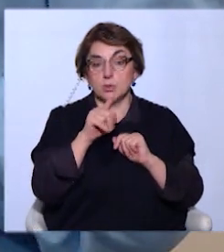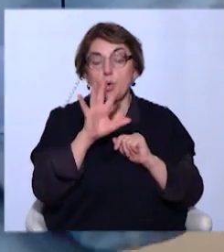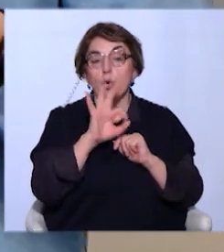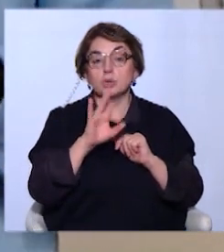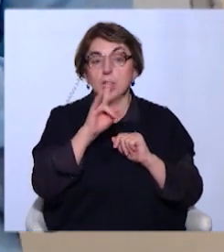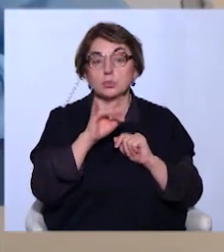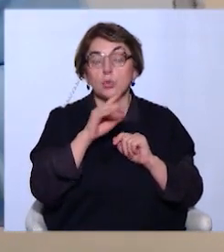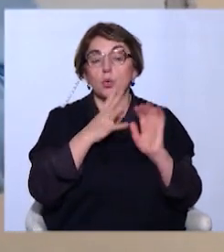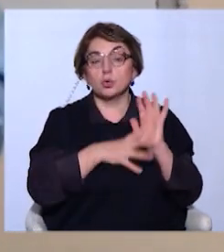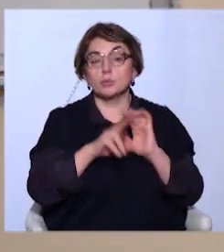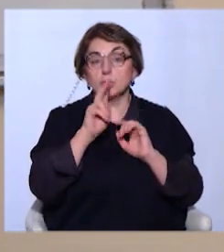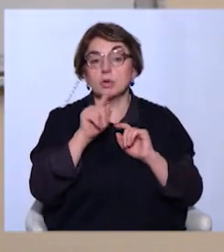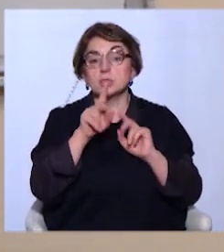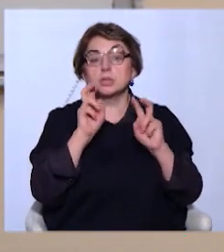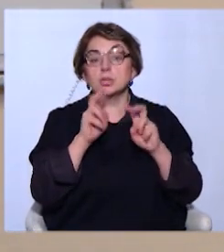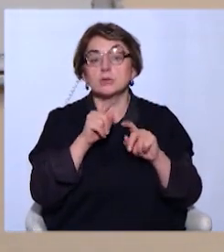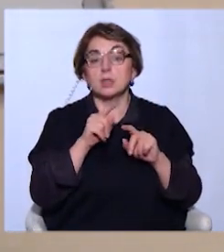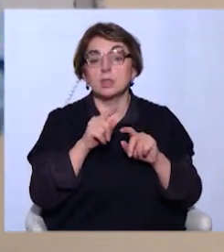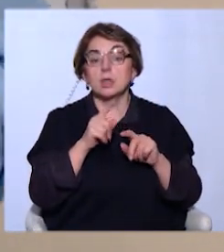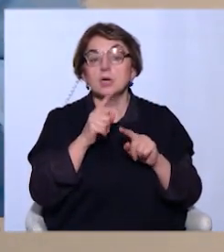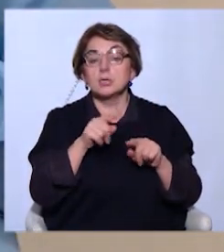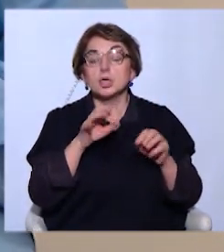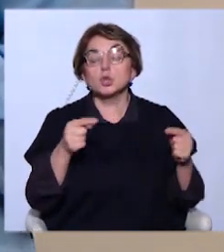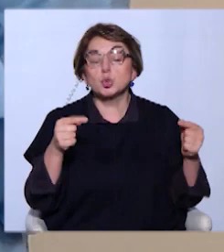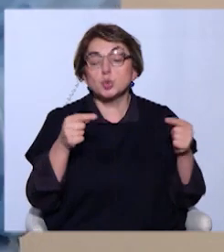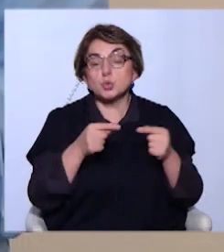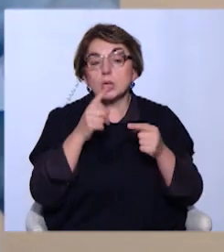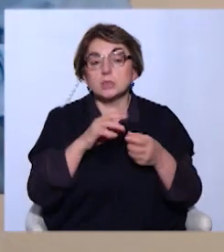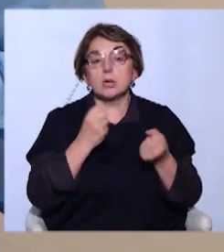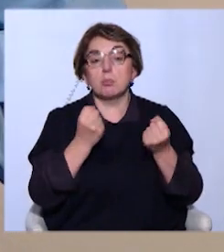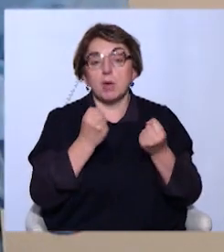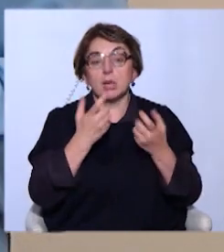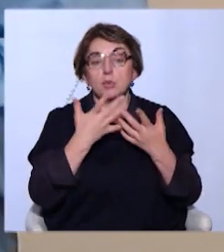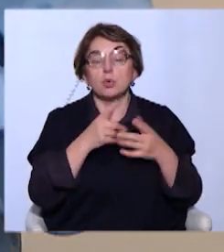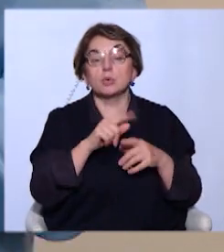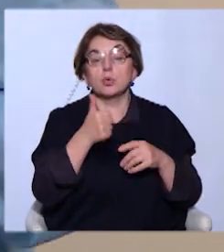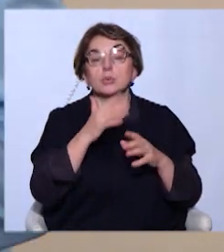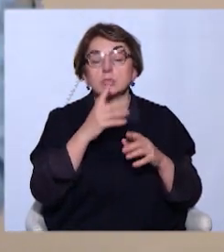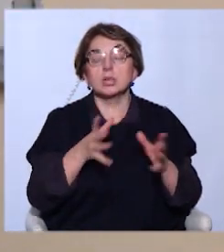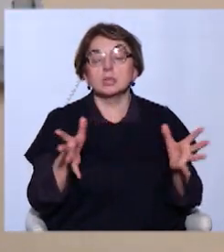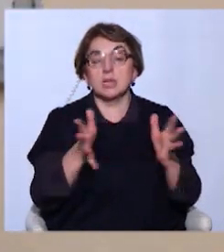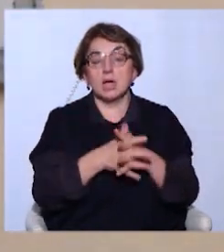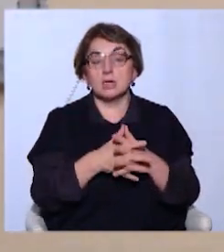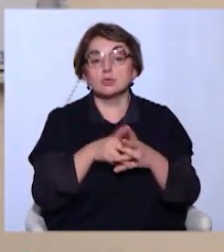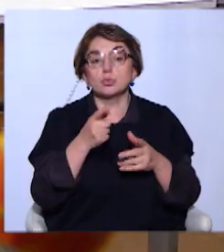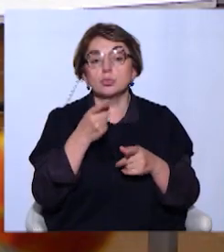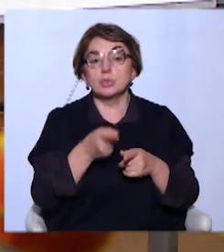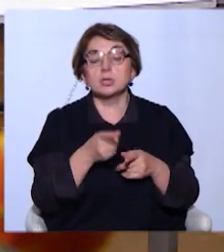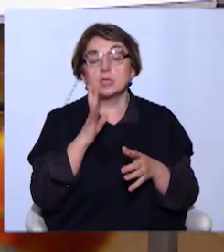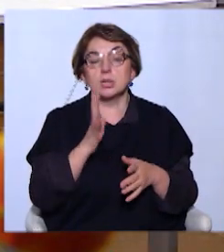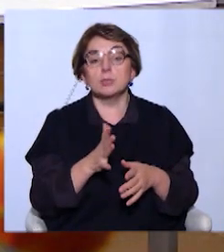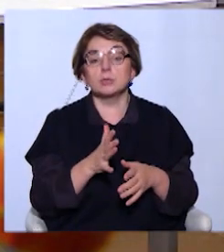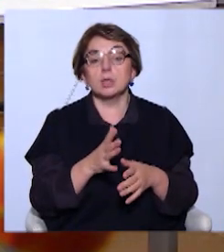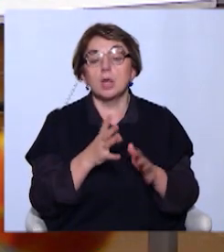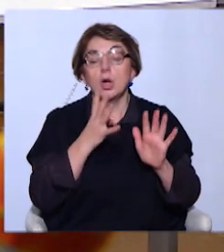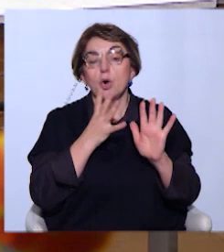ხარისხით 92, მისი ოქტანური რიცხვია 92, ეს იმას ნიშნავს, რომ მას აქვს ისეთი დეტონაციური მედეგობა, რაც ექნებოდა